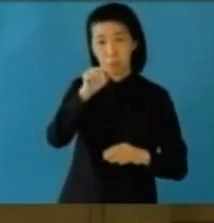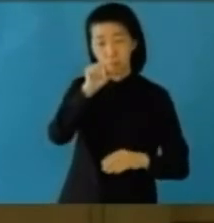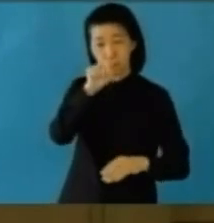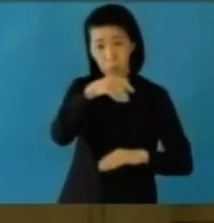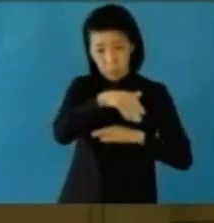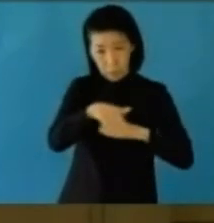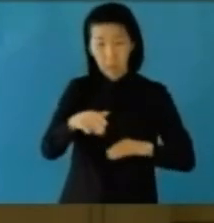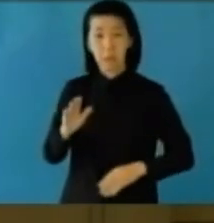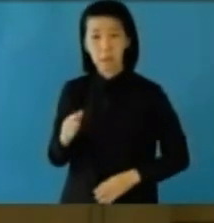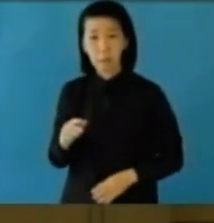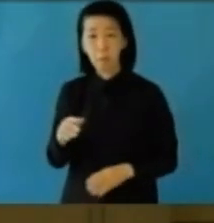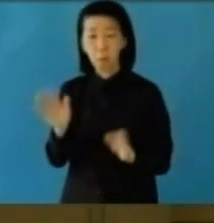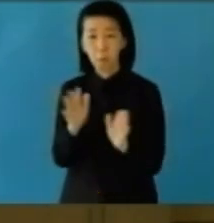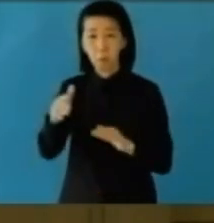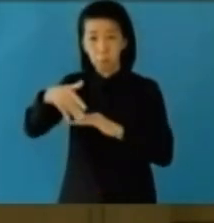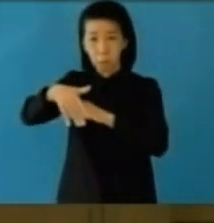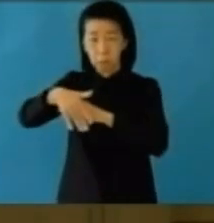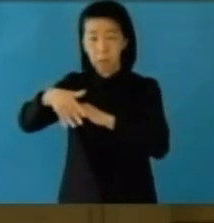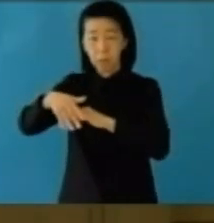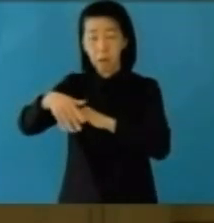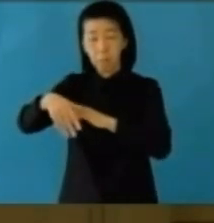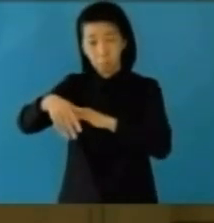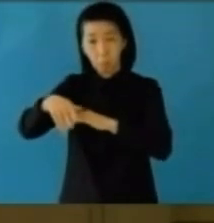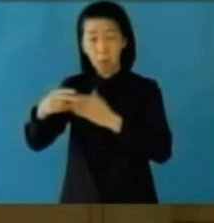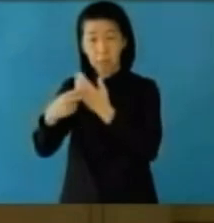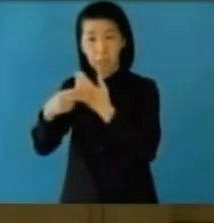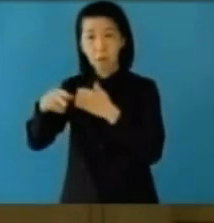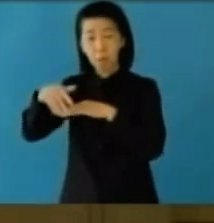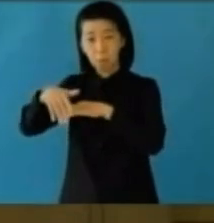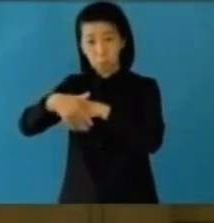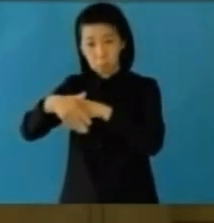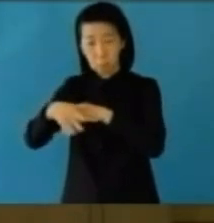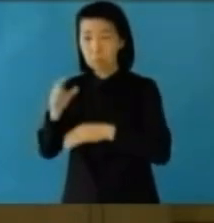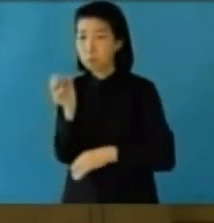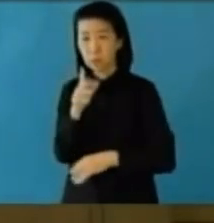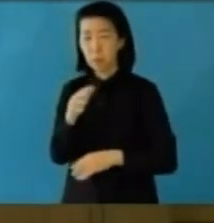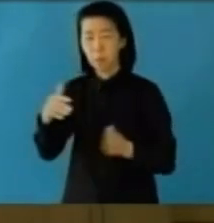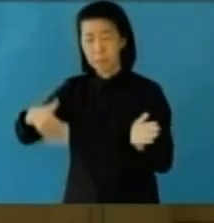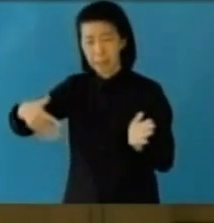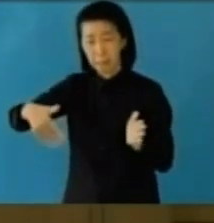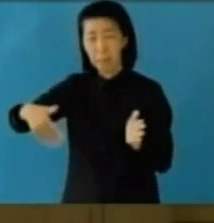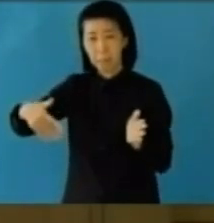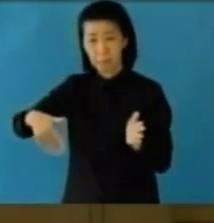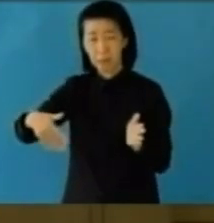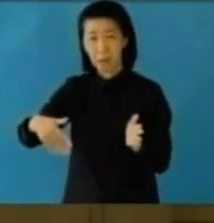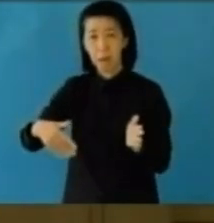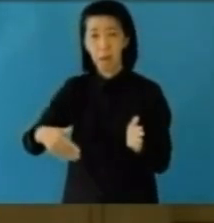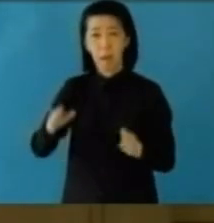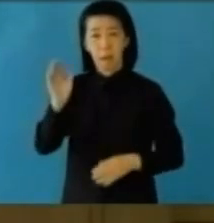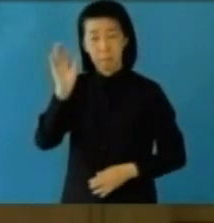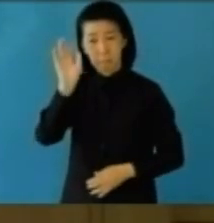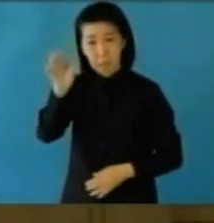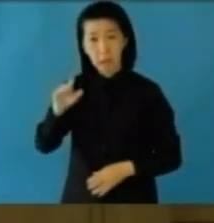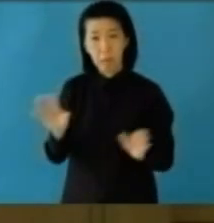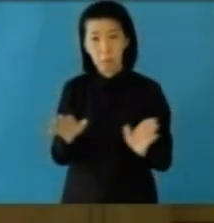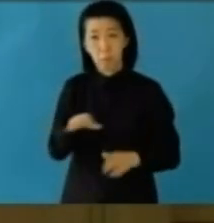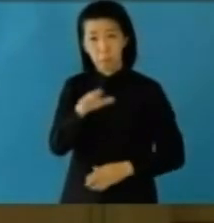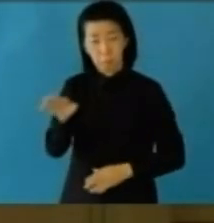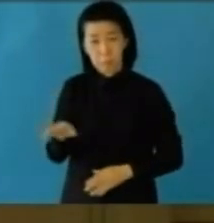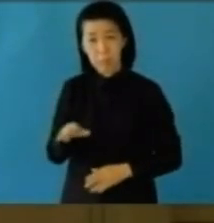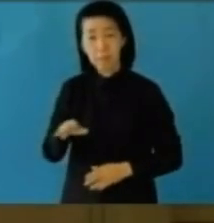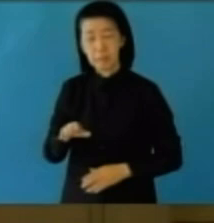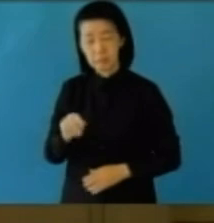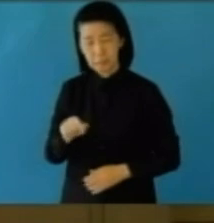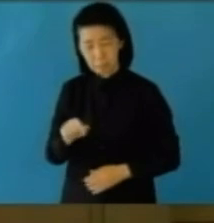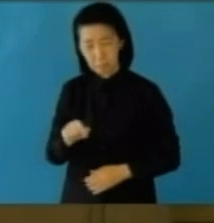しいと知事は言うんですか。もうそういう方、本当多いんですね。つまり、未来への子どもたちの健やかな安心を育っていただくためにもですね、これ